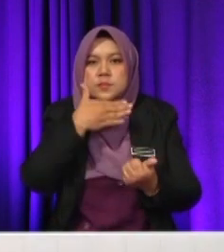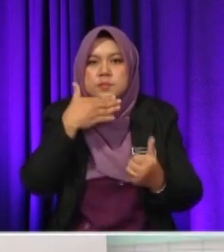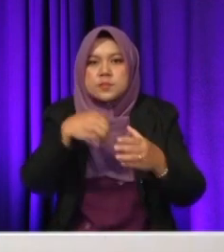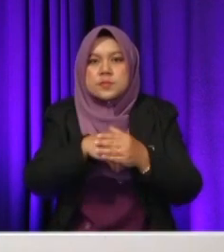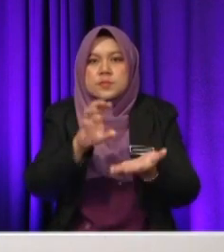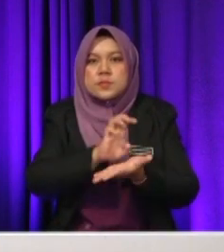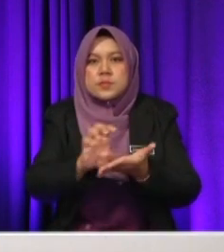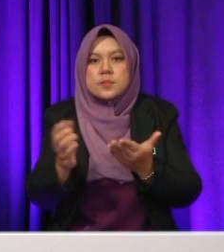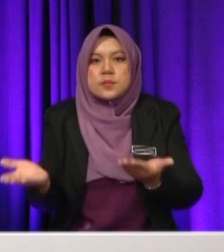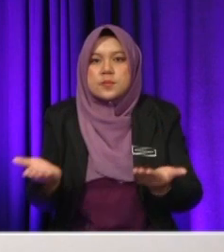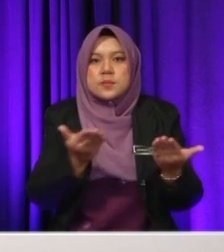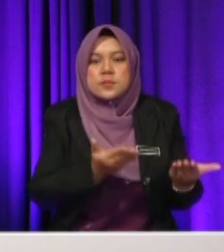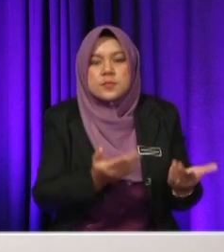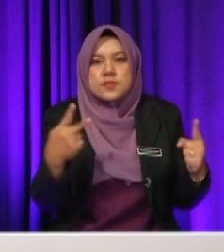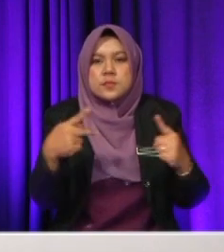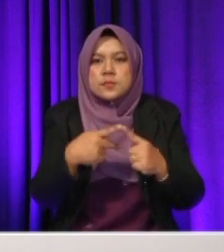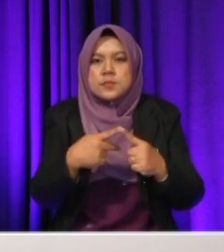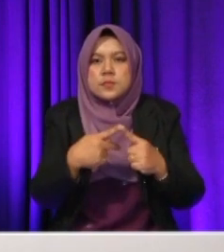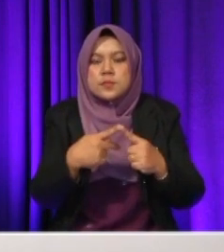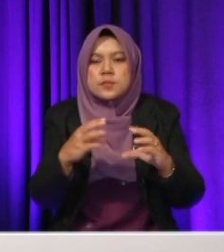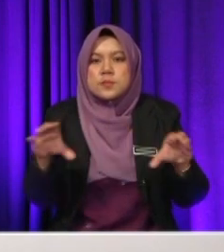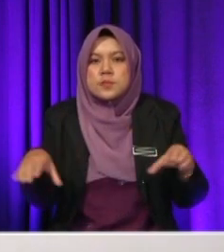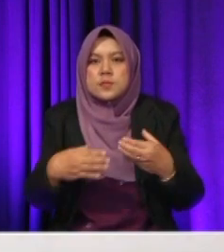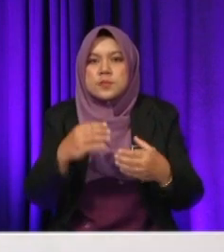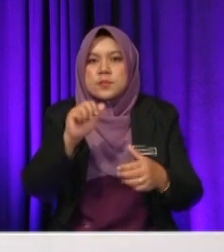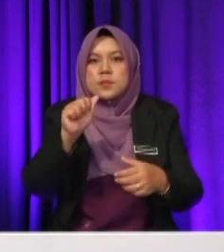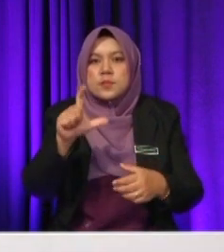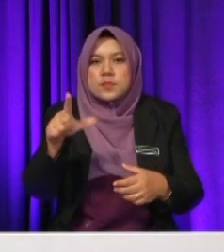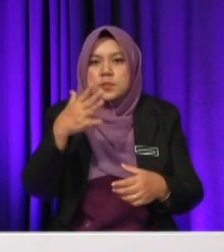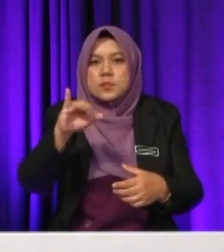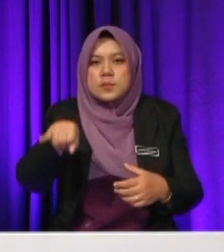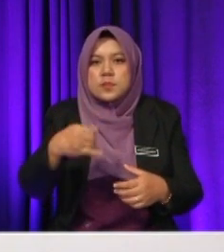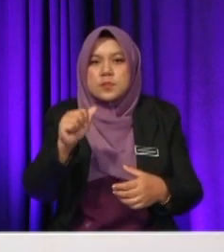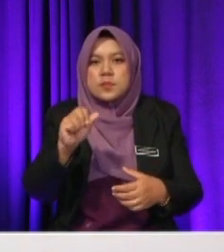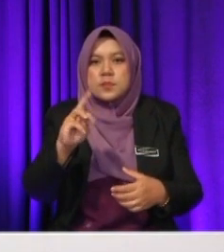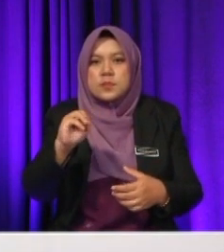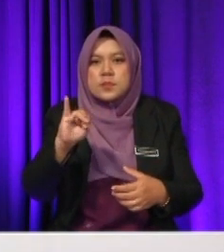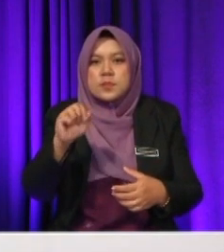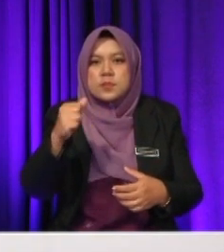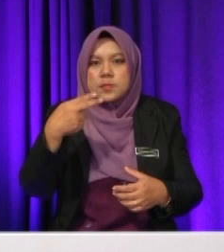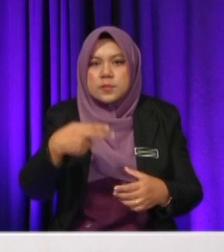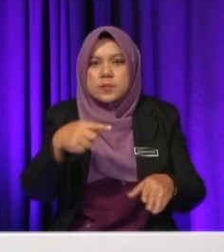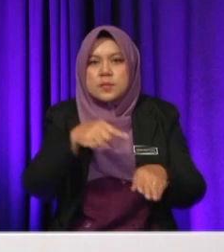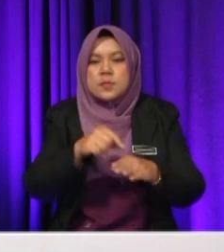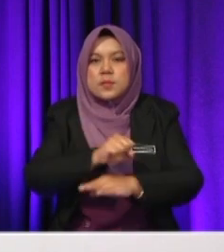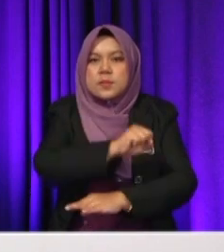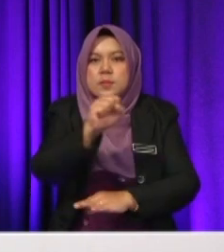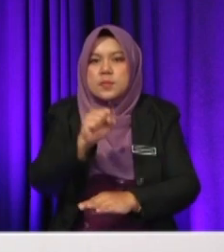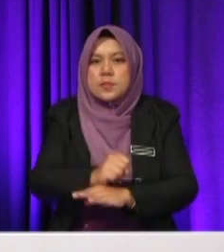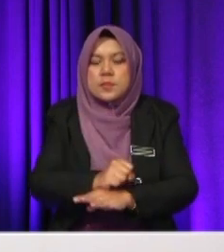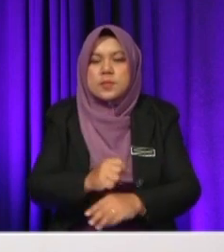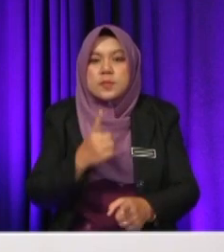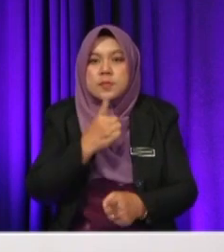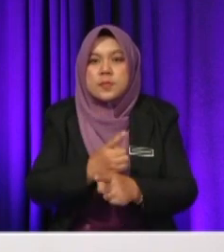telah membawa kepada penumbuhan al-jami'ah al-khairiyah di Singapura betul atau salah